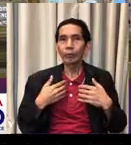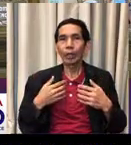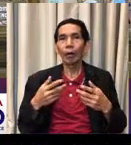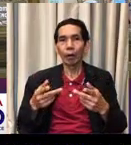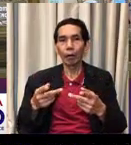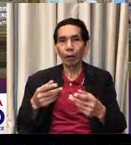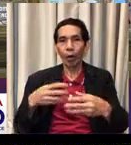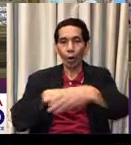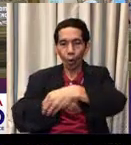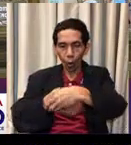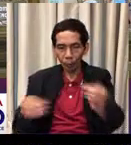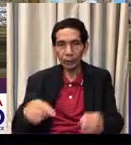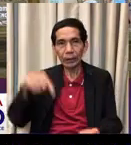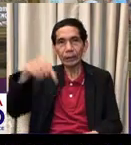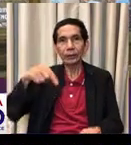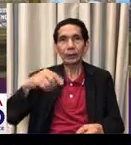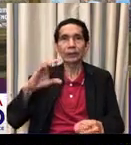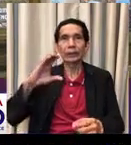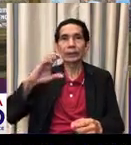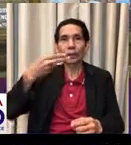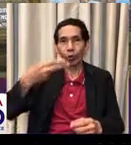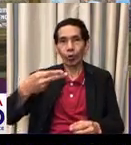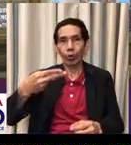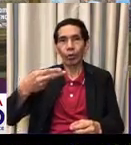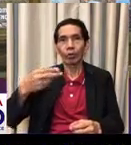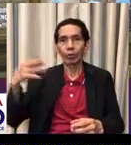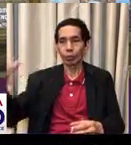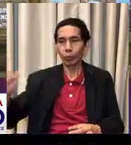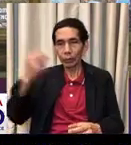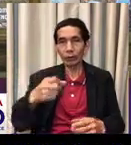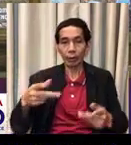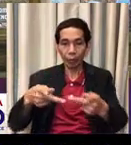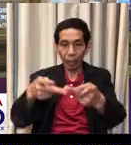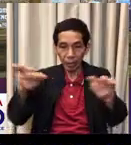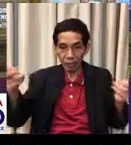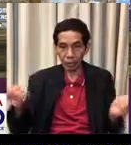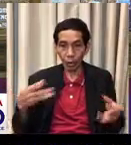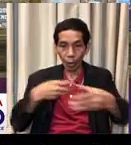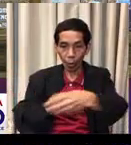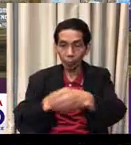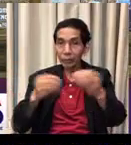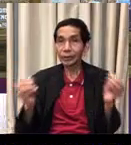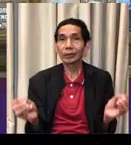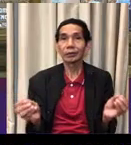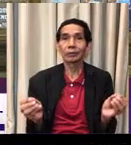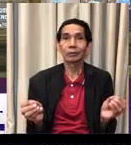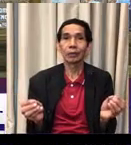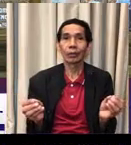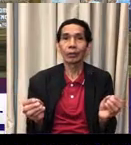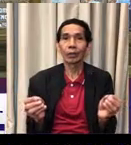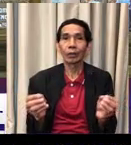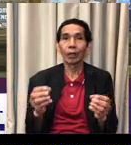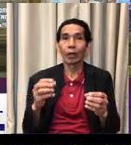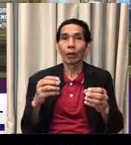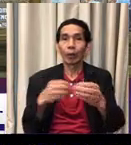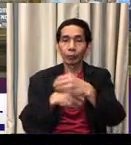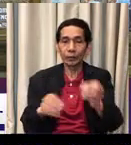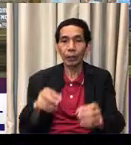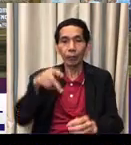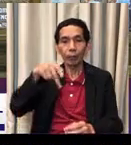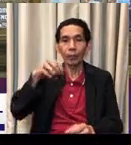istasyon dito mismo sa Sitiyon. Kumuha tayo ng isang lugar para mag-opisina ang